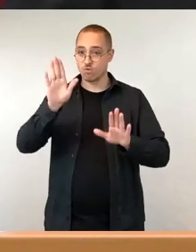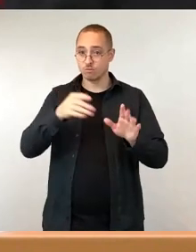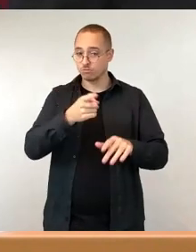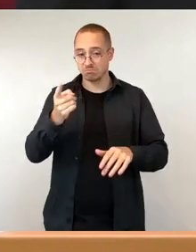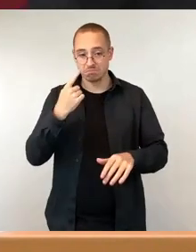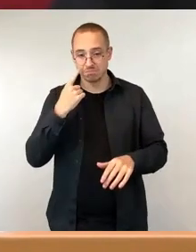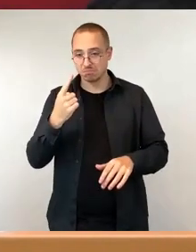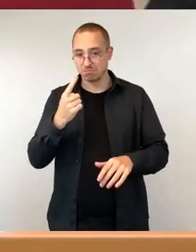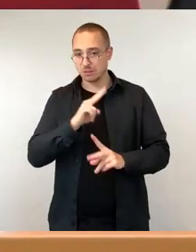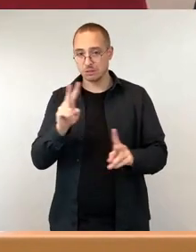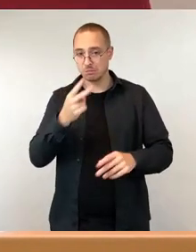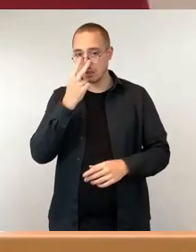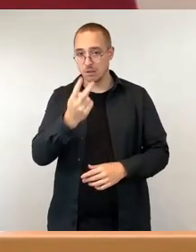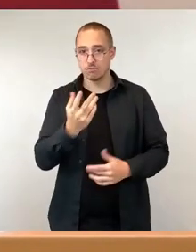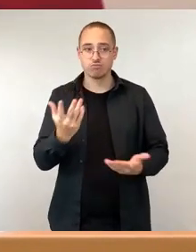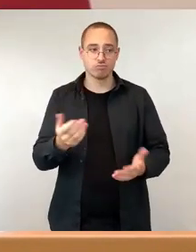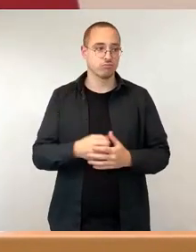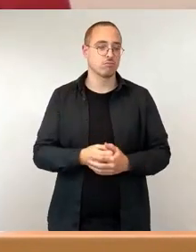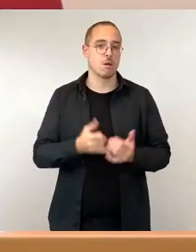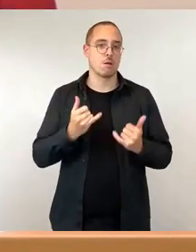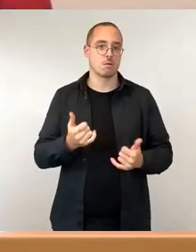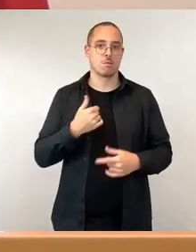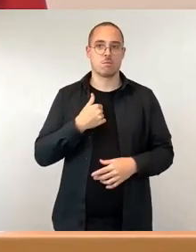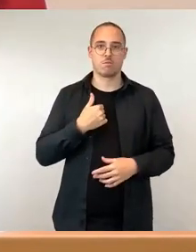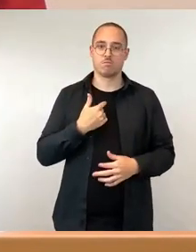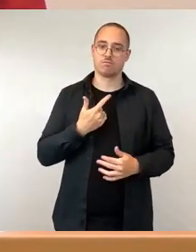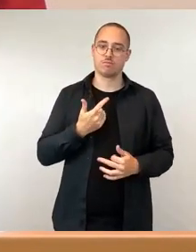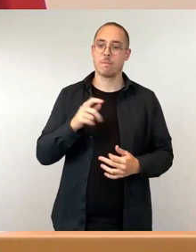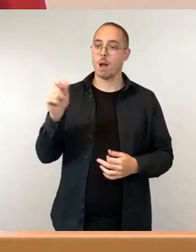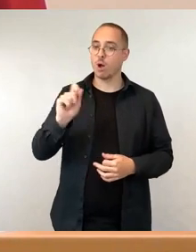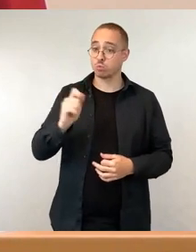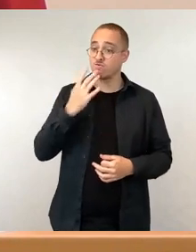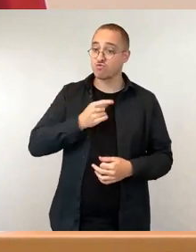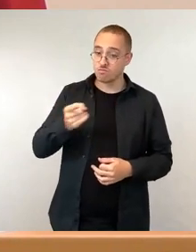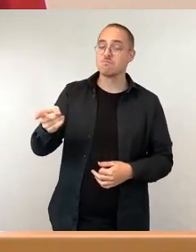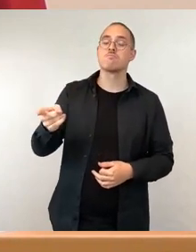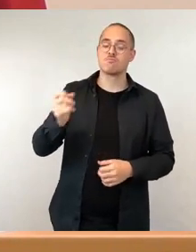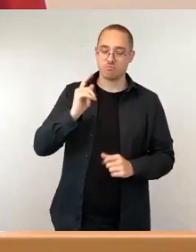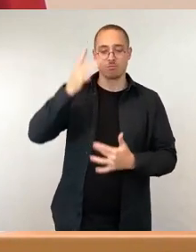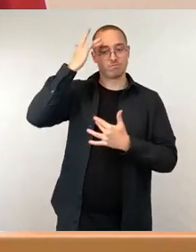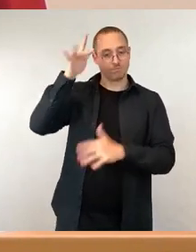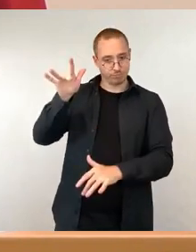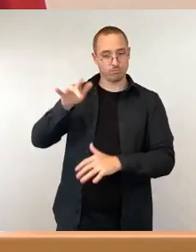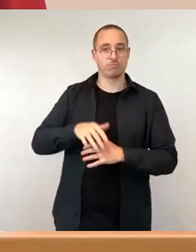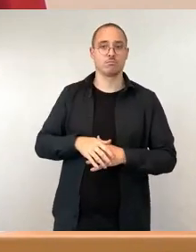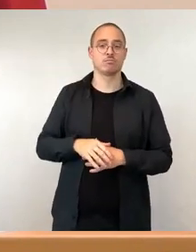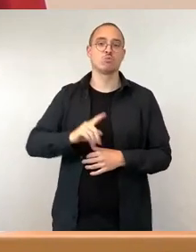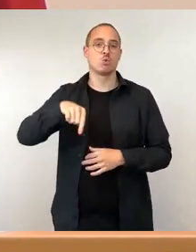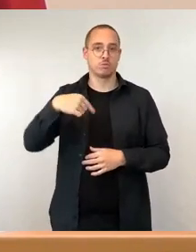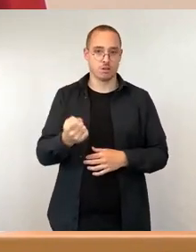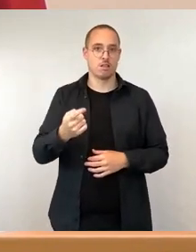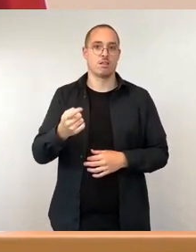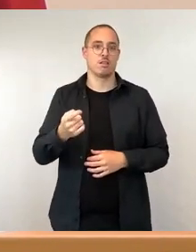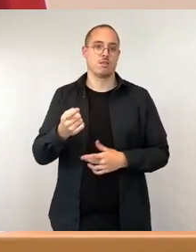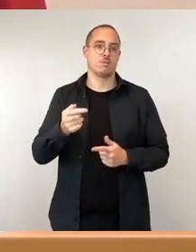ich dem Wunsch nach einer kurzen Auszeit stattgeben und dann kommen wir hinein in die